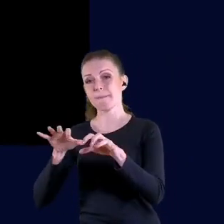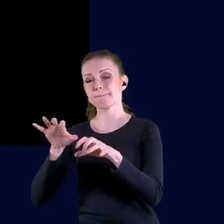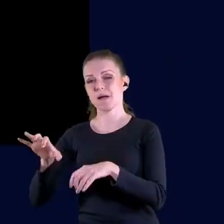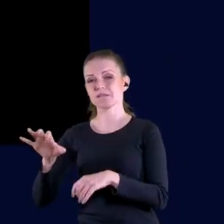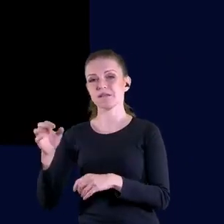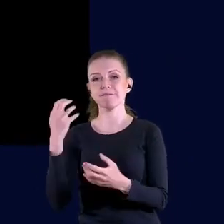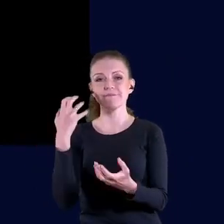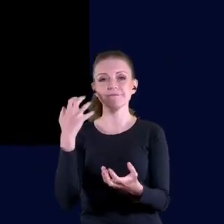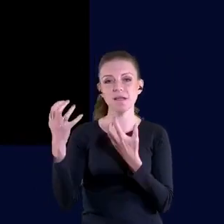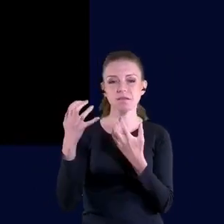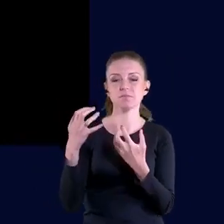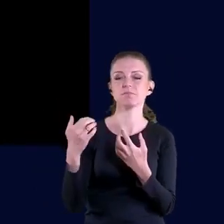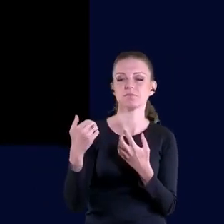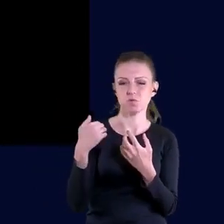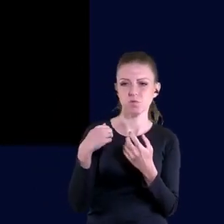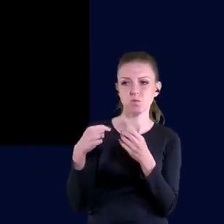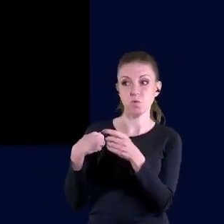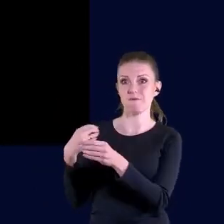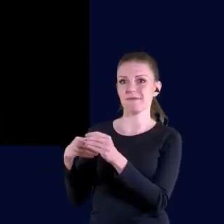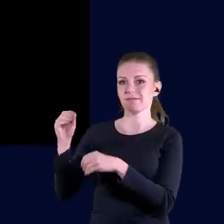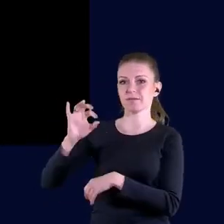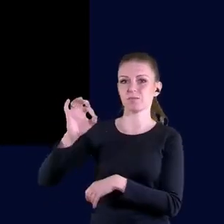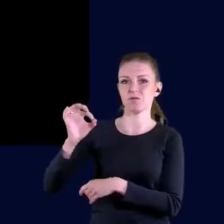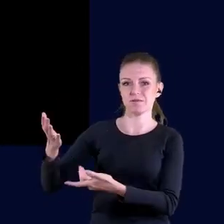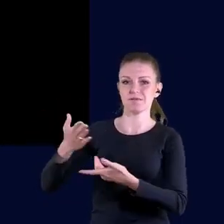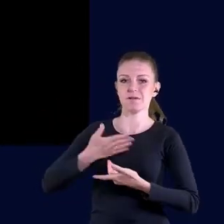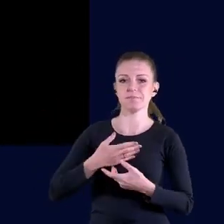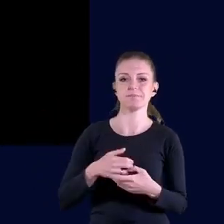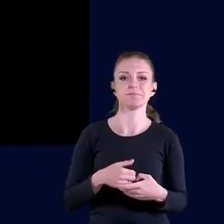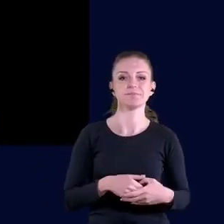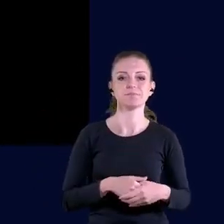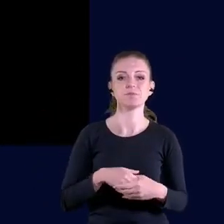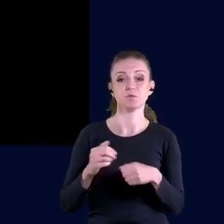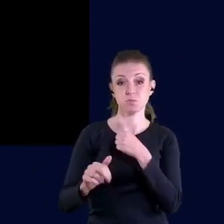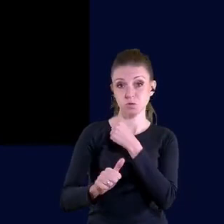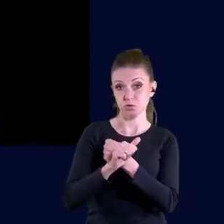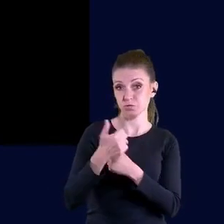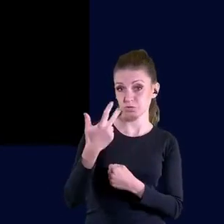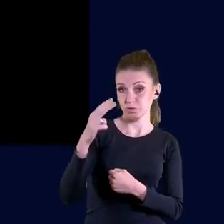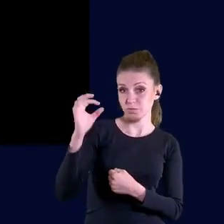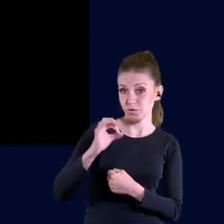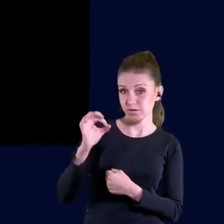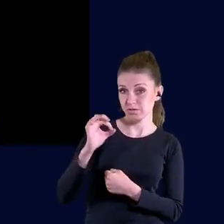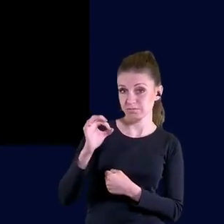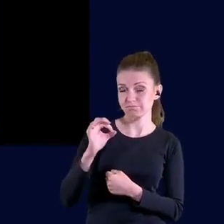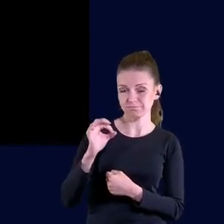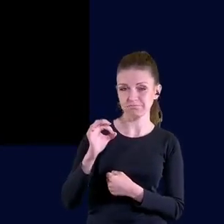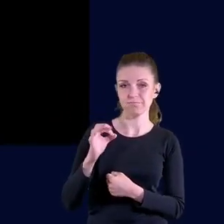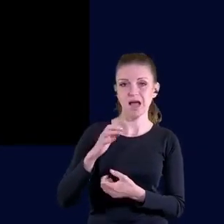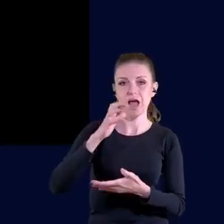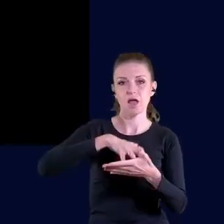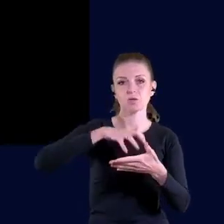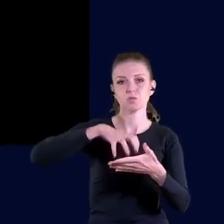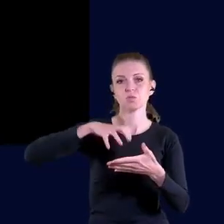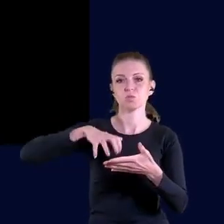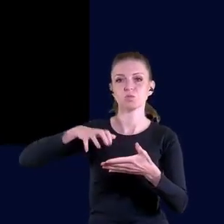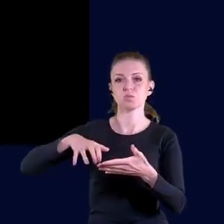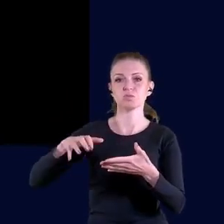m i w przypadku bazy wiedzy 63 procent to były to artykuły